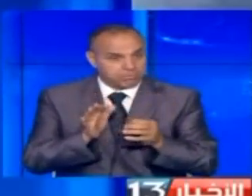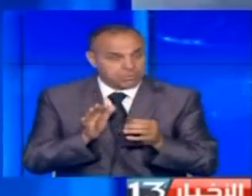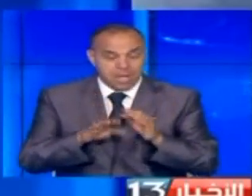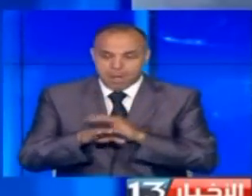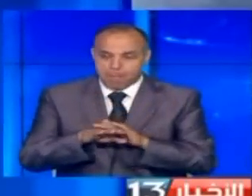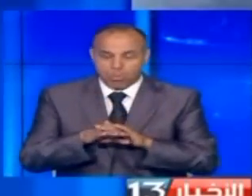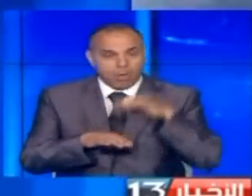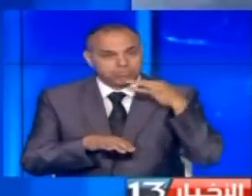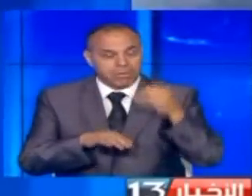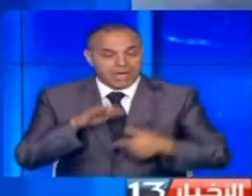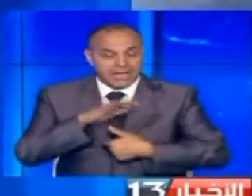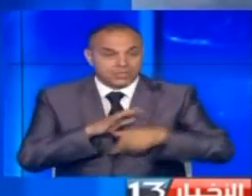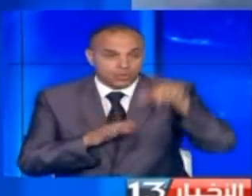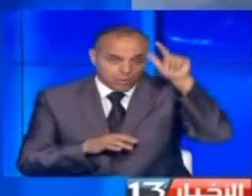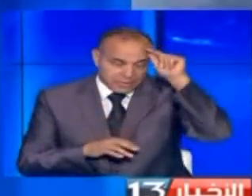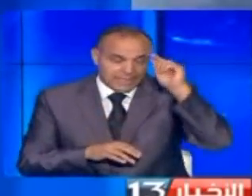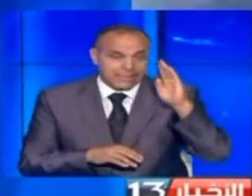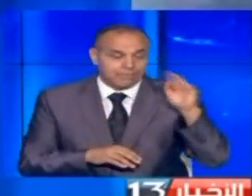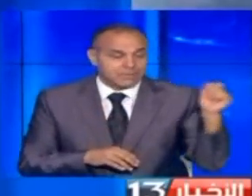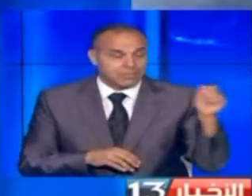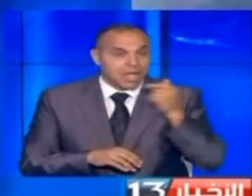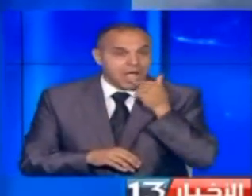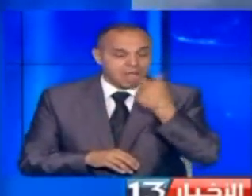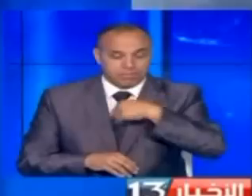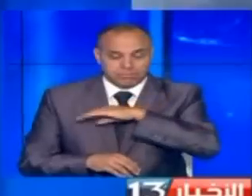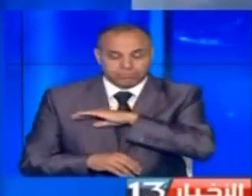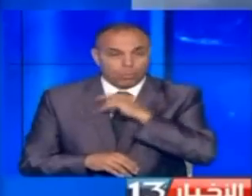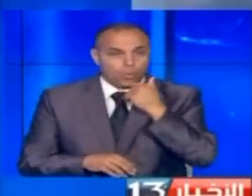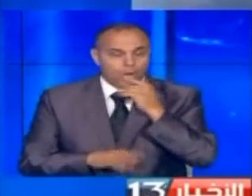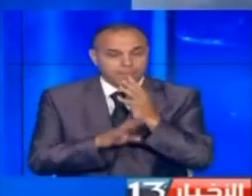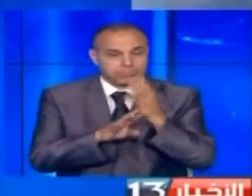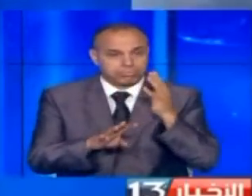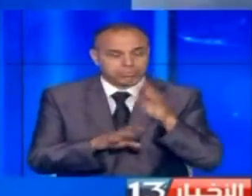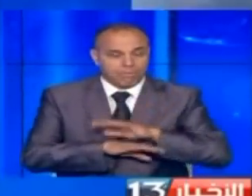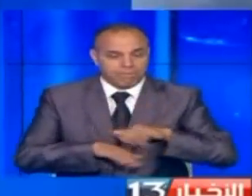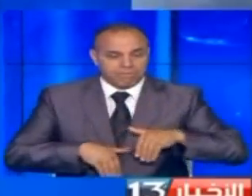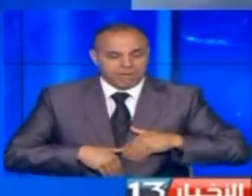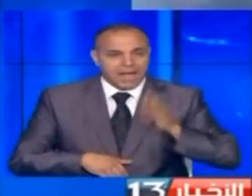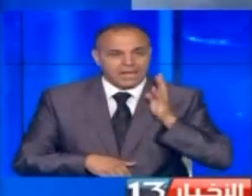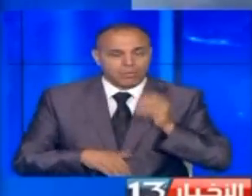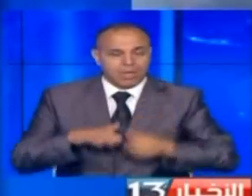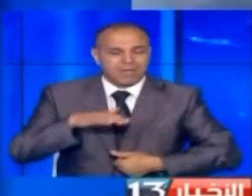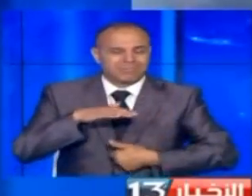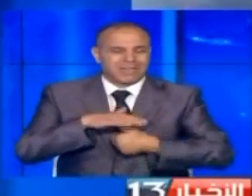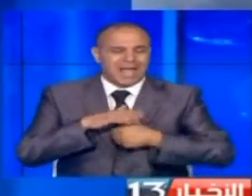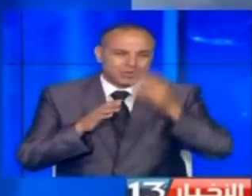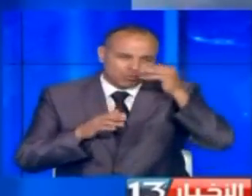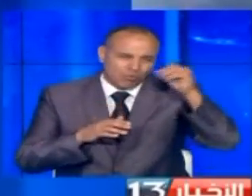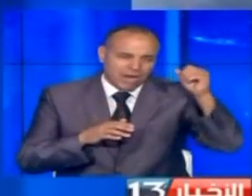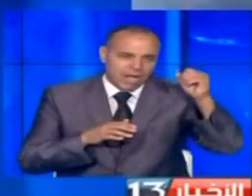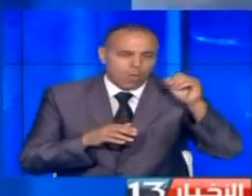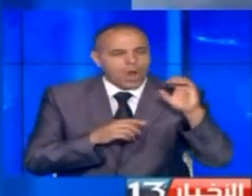موضوع كلمة رئيس الجمهورية الباجي قايد السبسي لدى إشرافه على موكب اختتام ندوة رؤساء البعثات